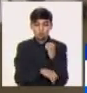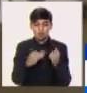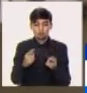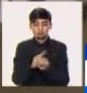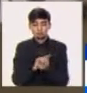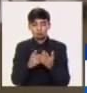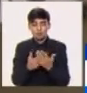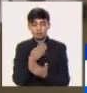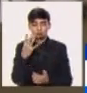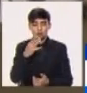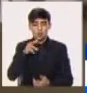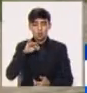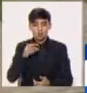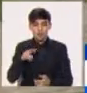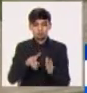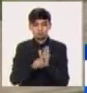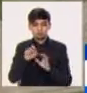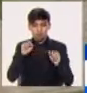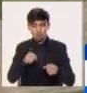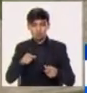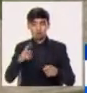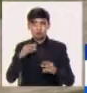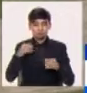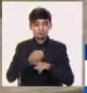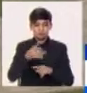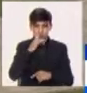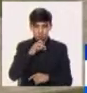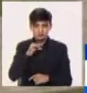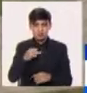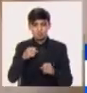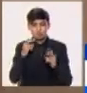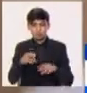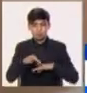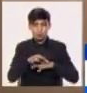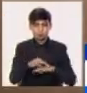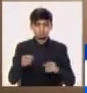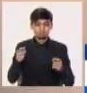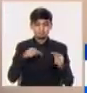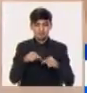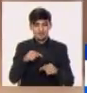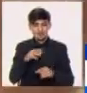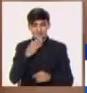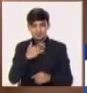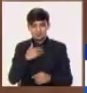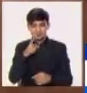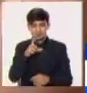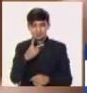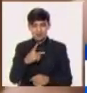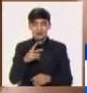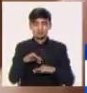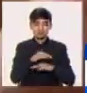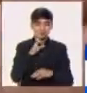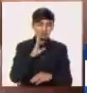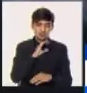возобновляются 4 июля. Время процедуры сократили, а прежде чем обменяться кольцами, жених и невеста будут